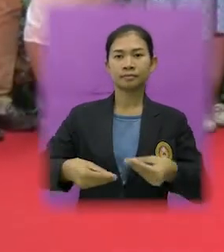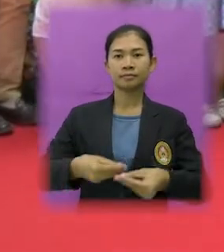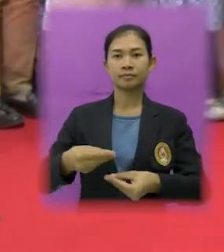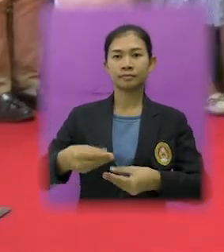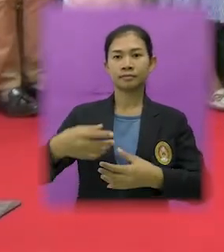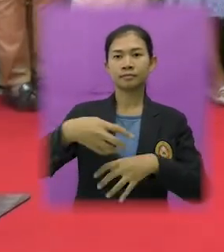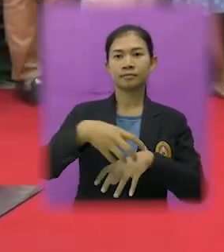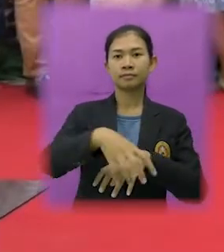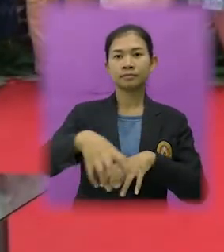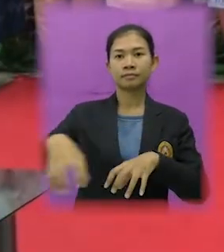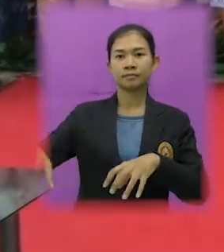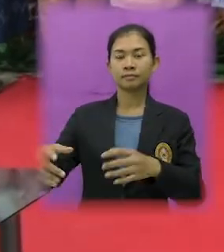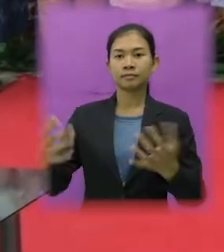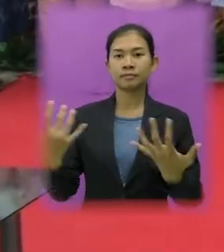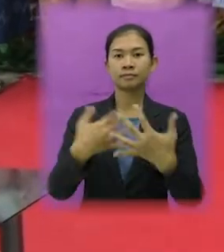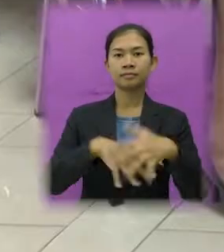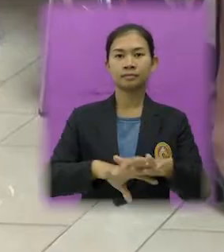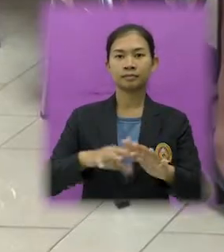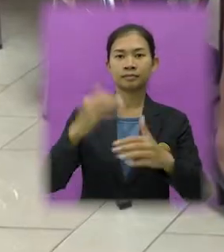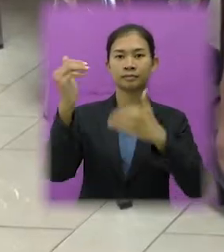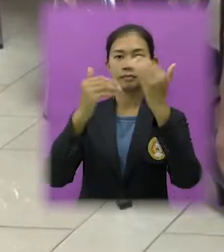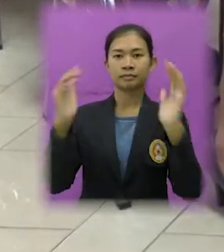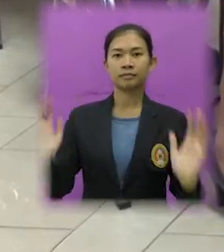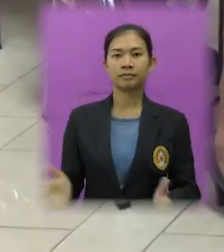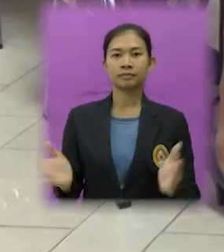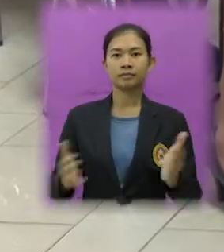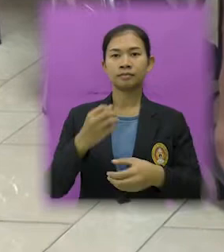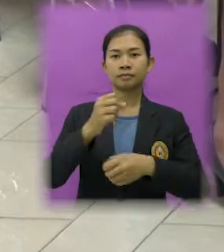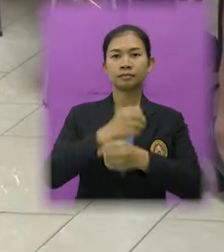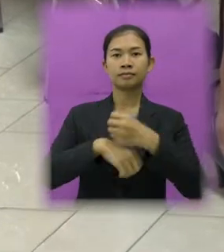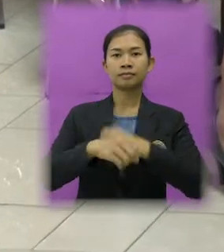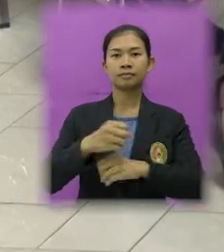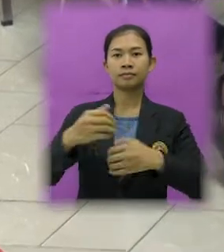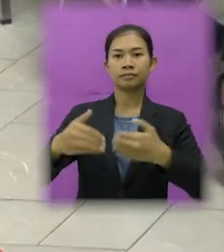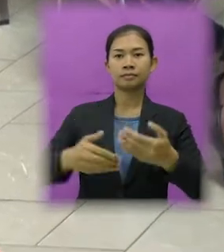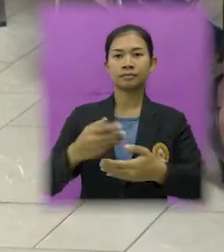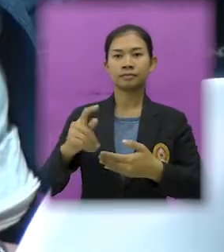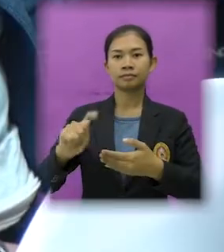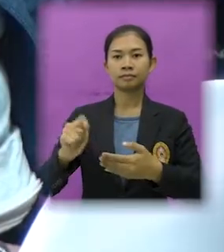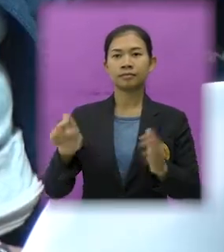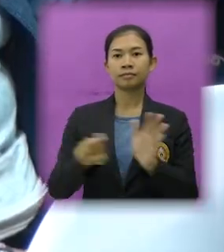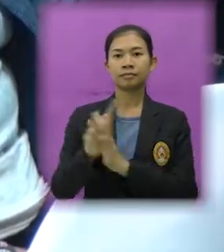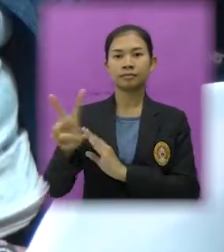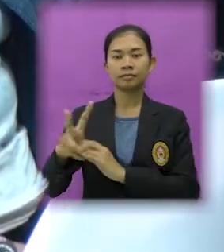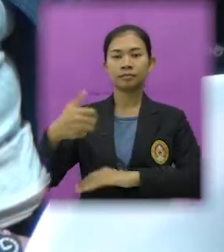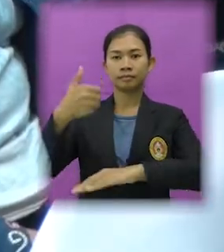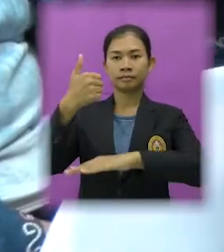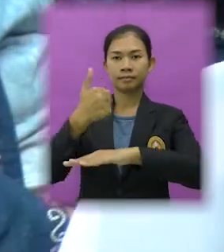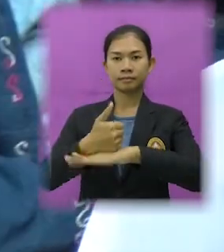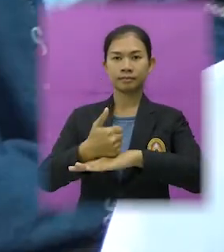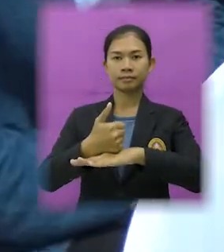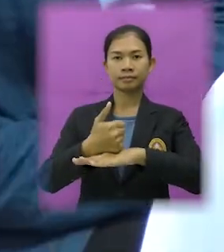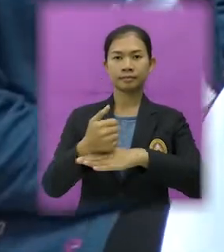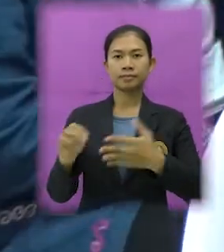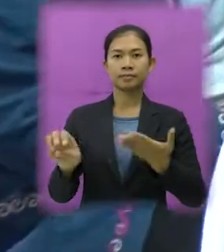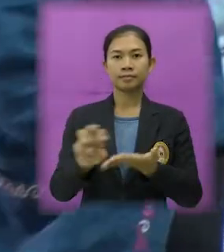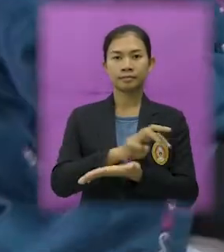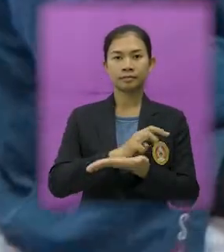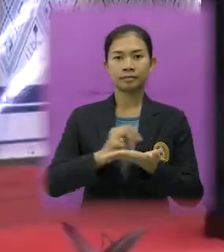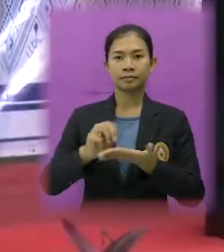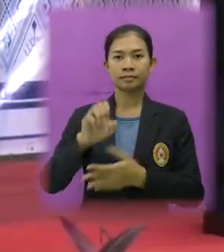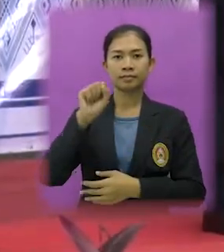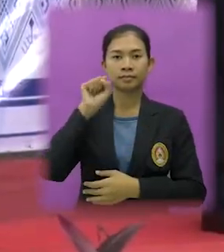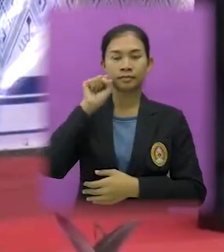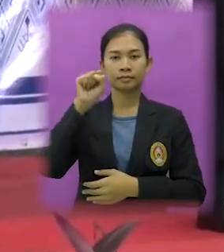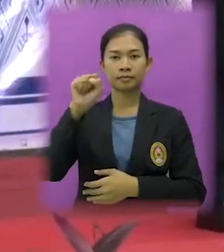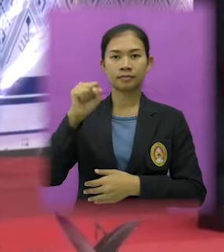การผลิตภัณฑ์ชุมชนเครือข่ายร่วมกิจกรรมส่งเสริมและปฏิบัติการตลาดนอกชุมชนครั้งที่2โดยมีผู้ช่วยศาสตราจ